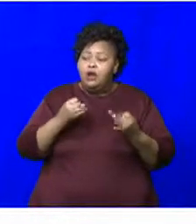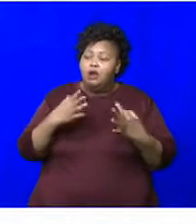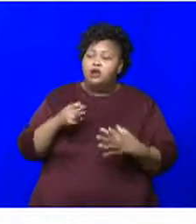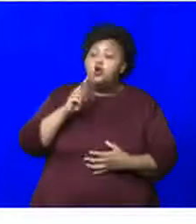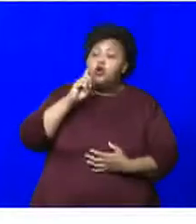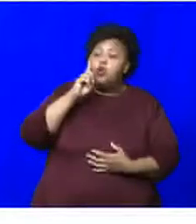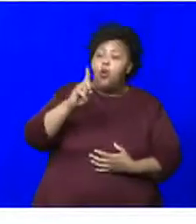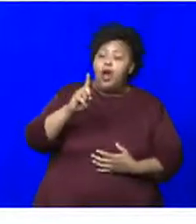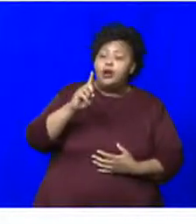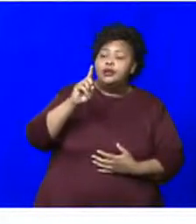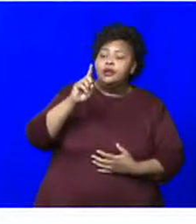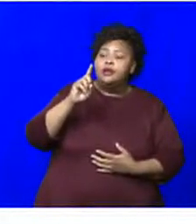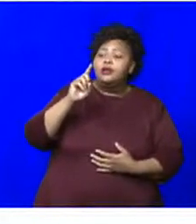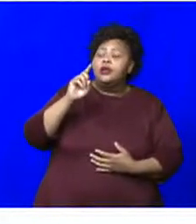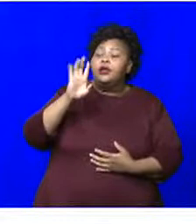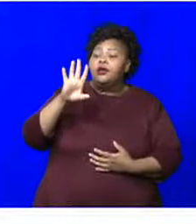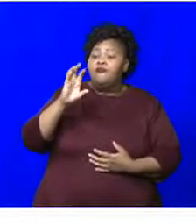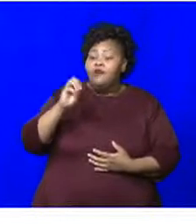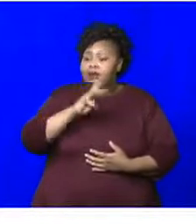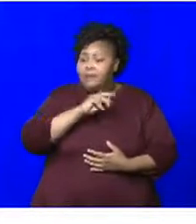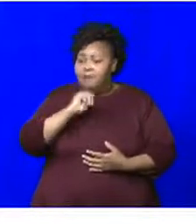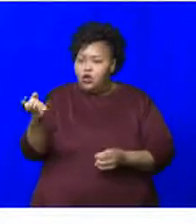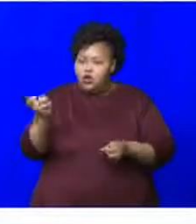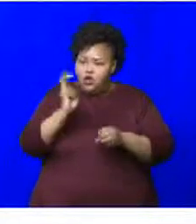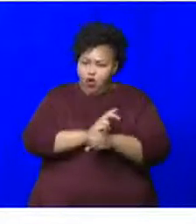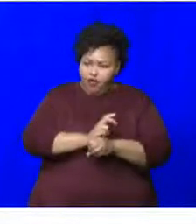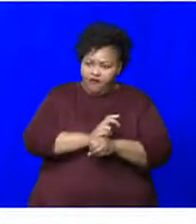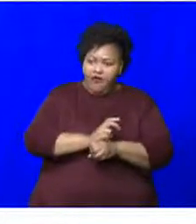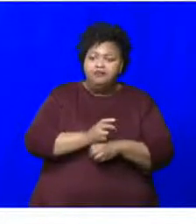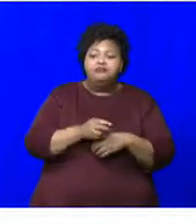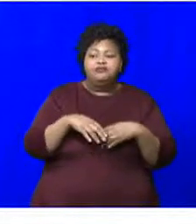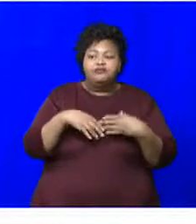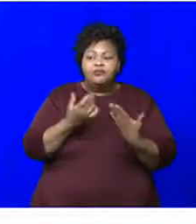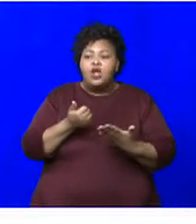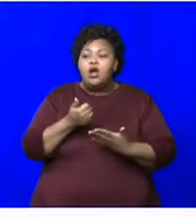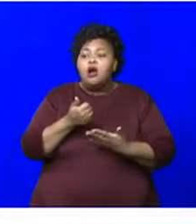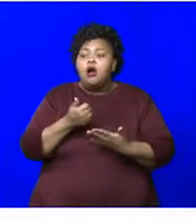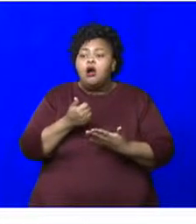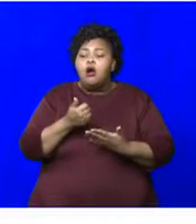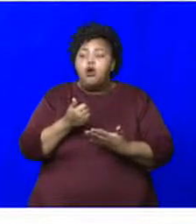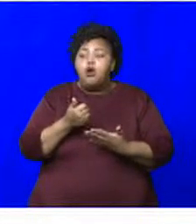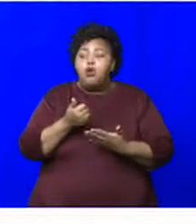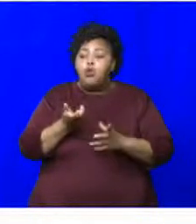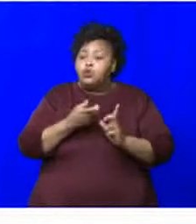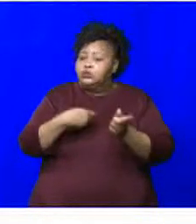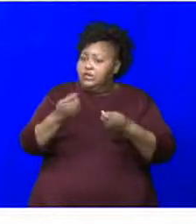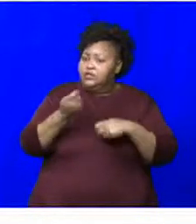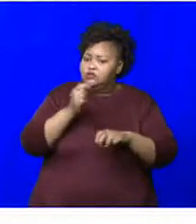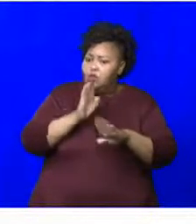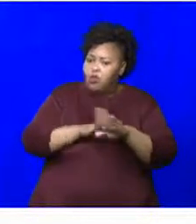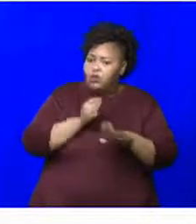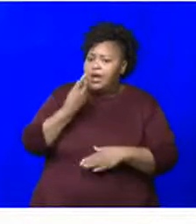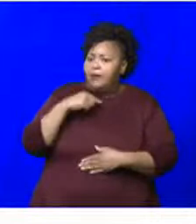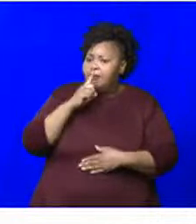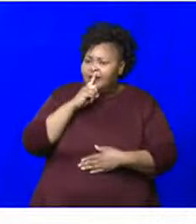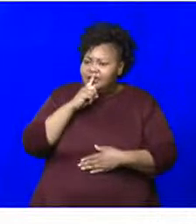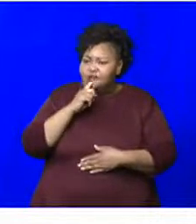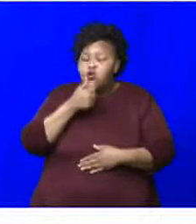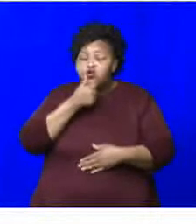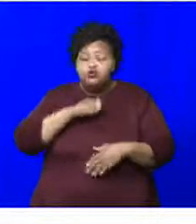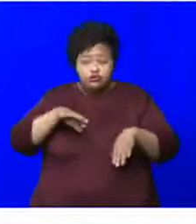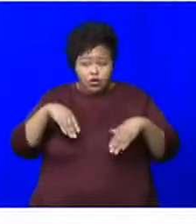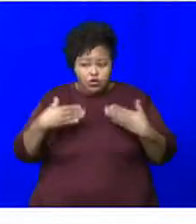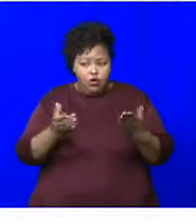lesolo ingathengiswa kanzi ayisasebenziswa. Lokukhalisa umtwaningi mapukulo mkulu wa hulu mende kutsi lempahla